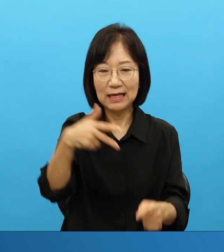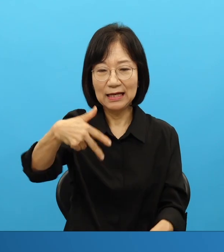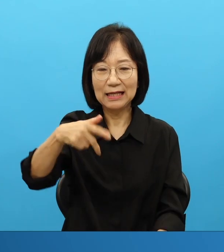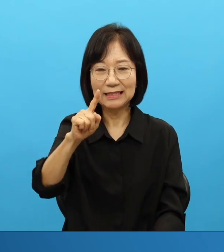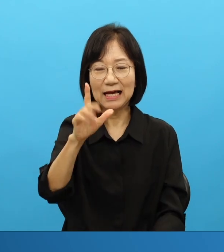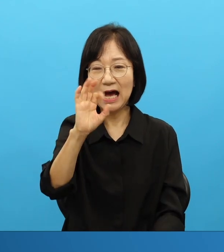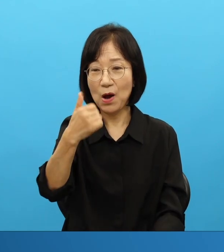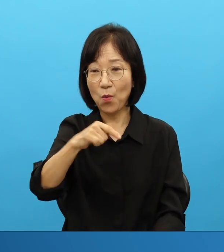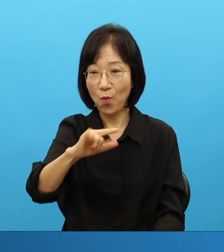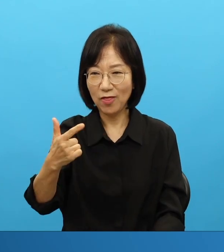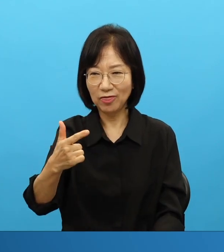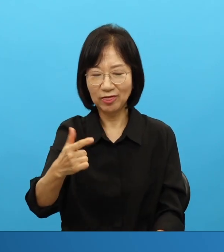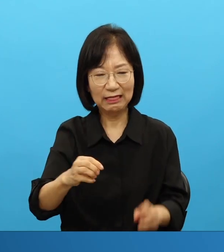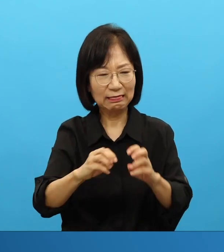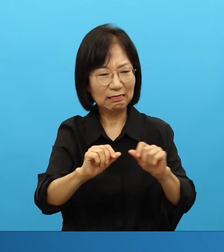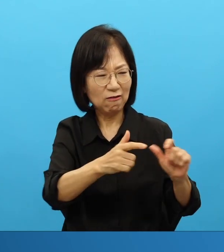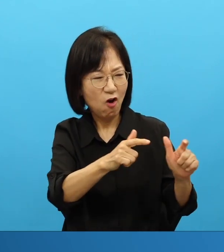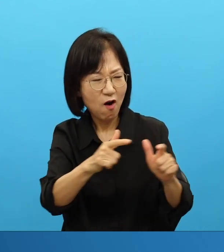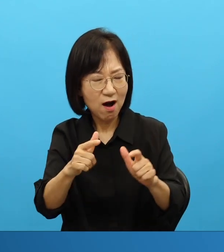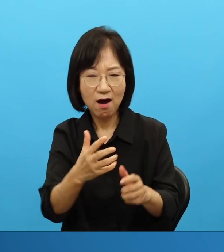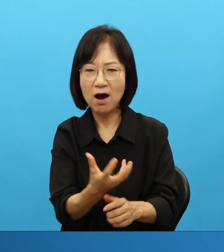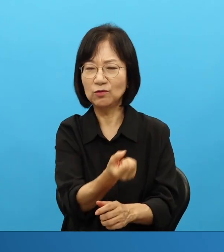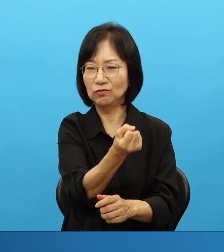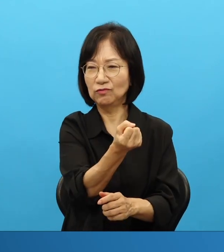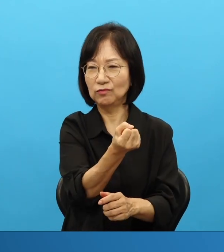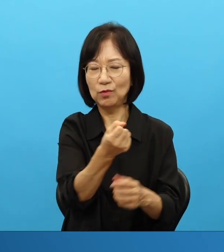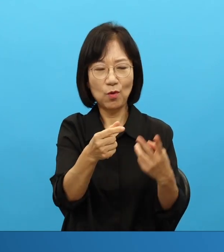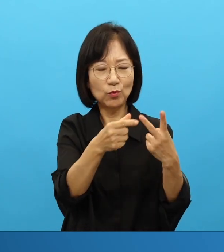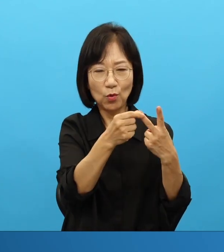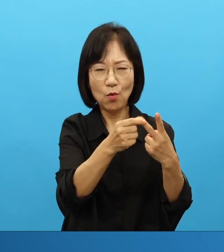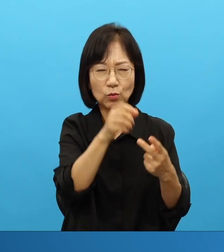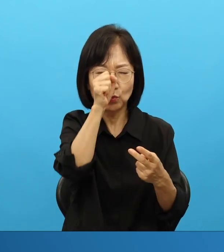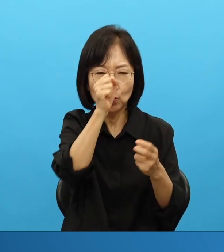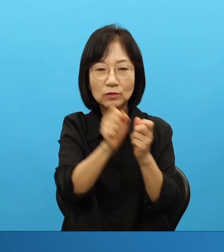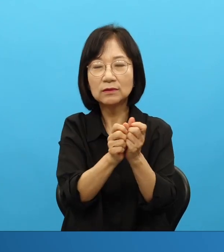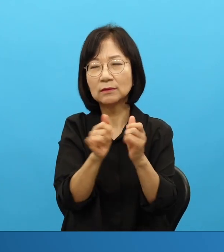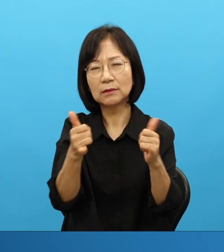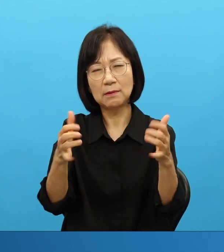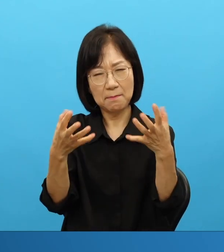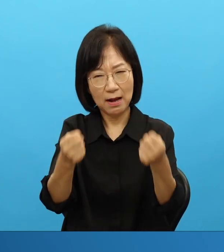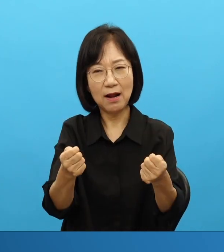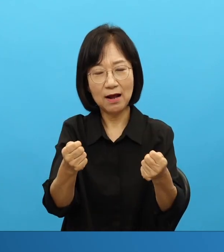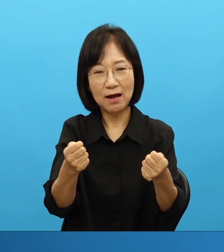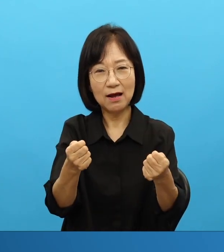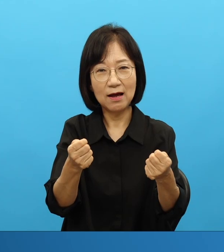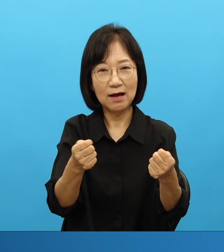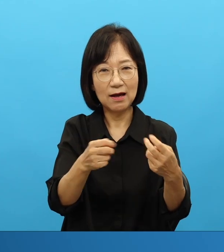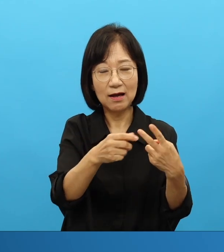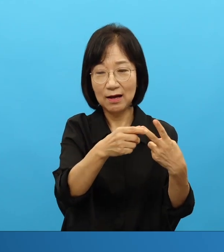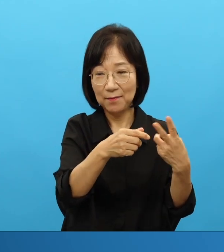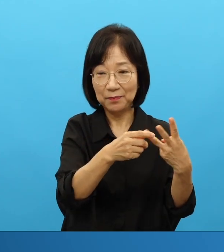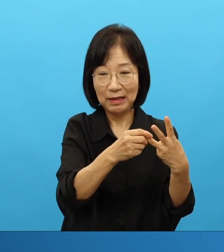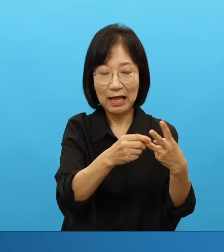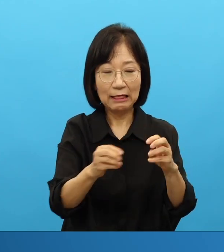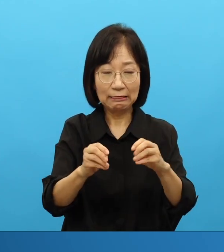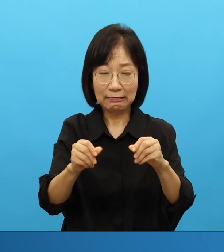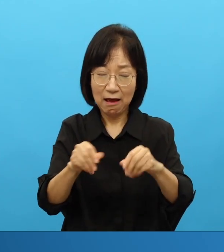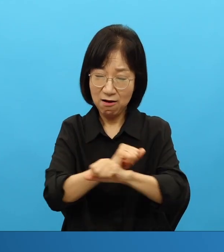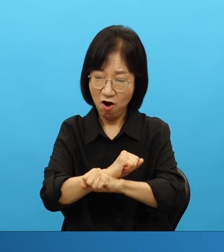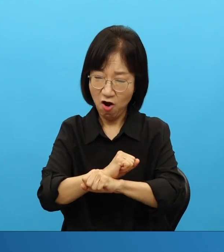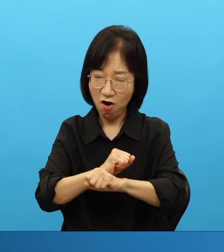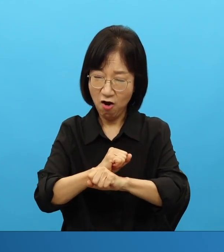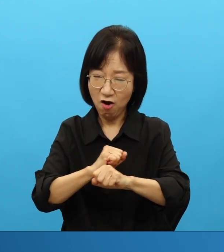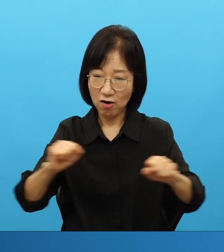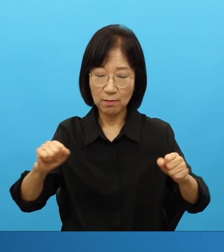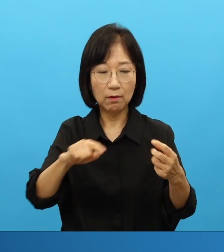abundant natural resource source. 좋은 인재들이 있어요. And they have so many good individuals. 넓은 땅이 있어요. And they have